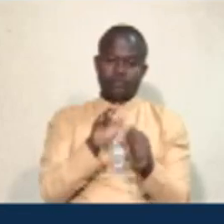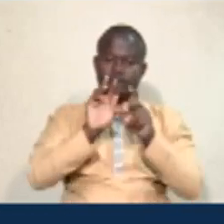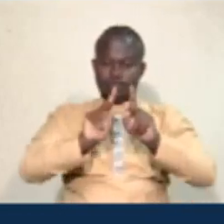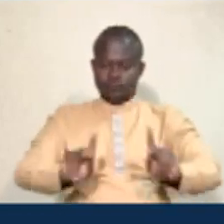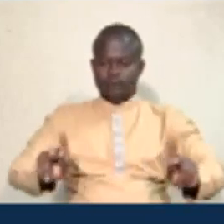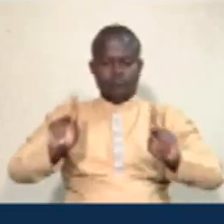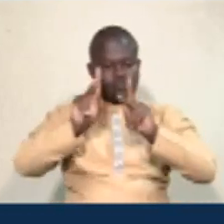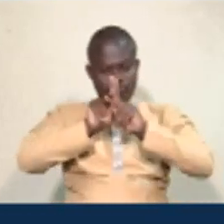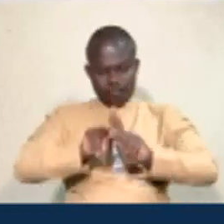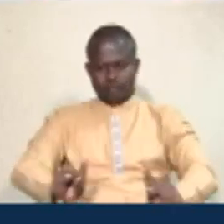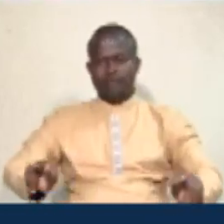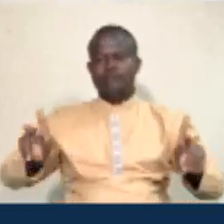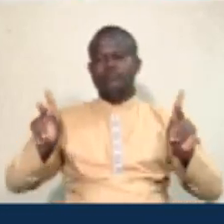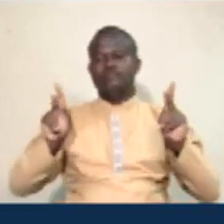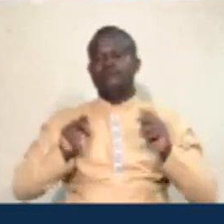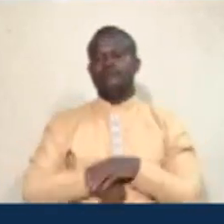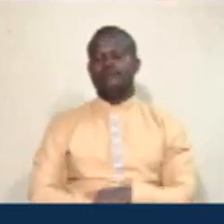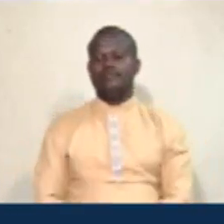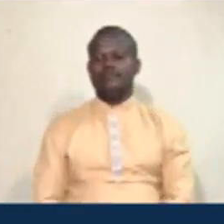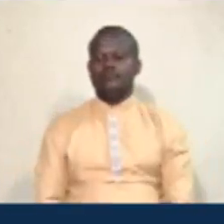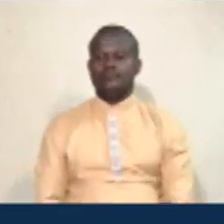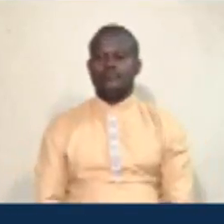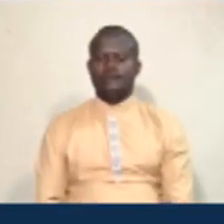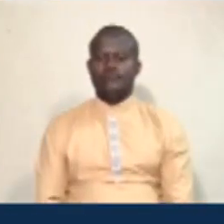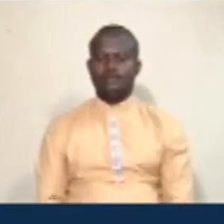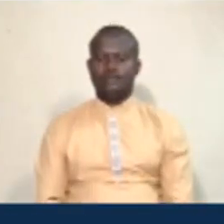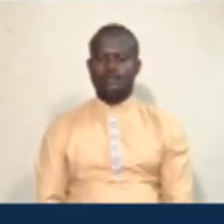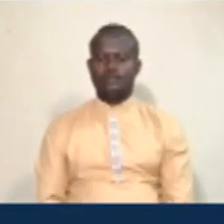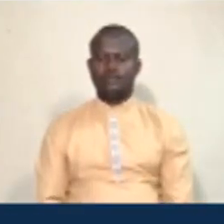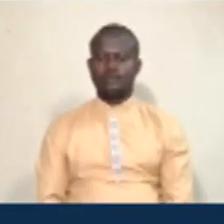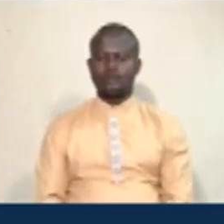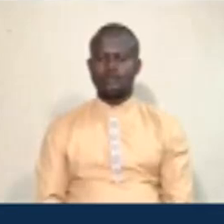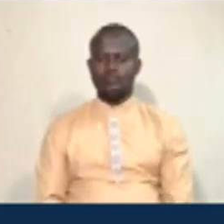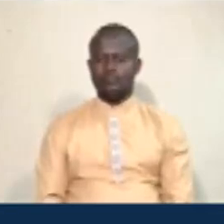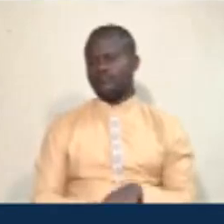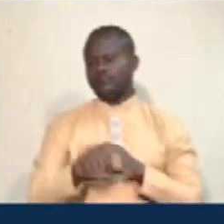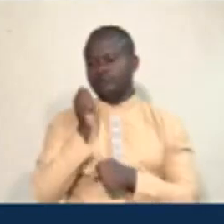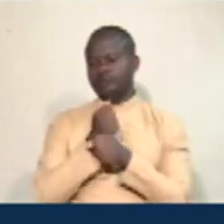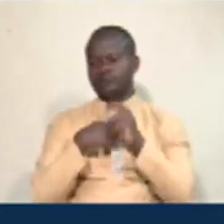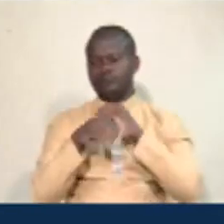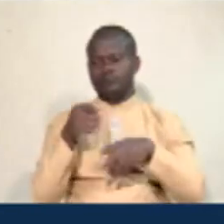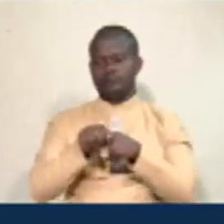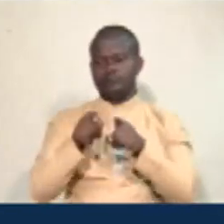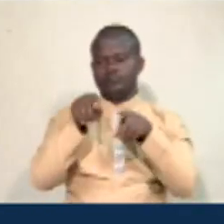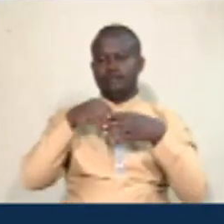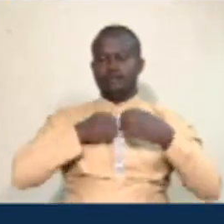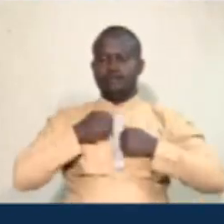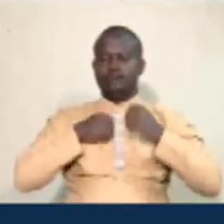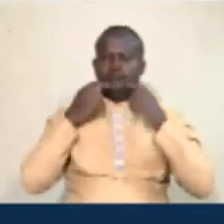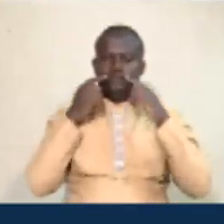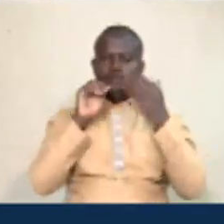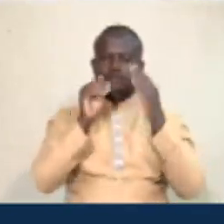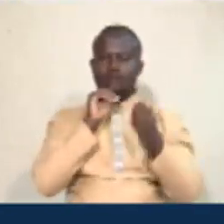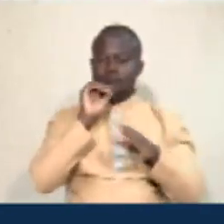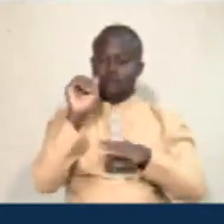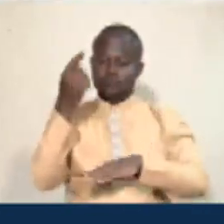amahoro, amahoro, amahoro. Amani, amani. Bagenzi babo bakora ubucuruzi nk'ubu wo mu Rwanda nabo bavuze ko atari